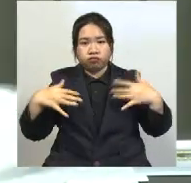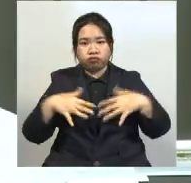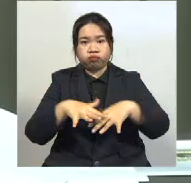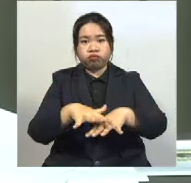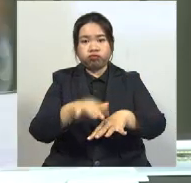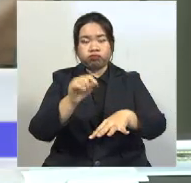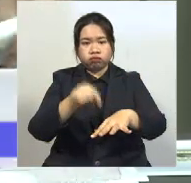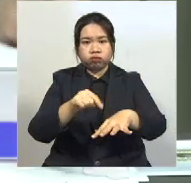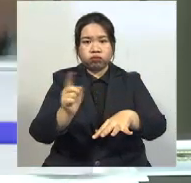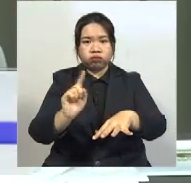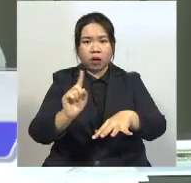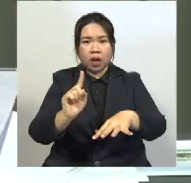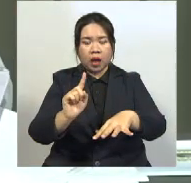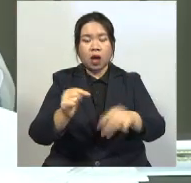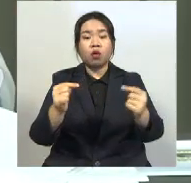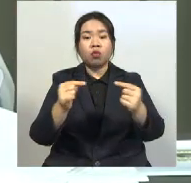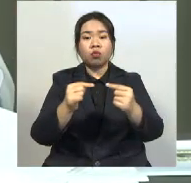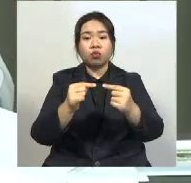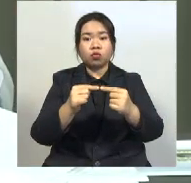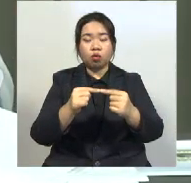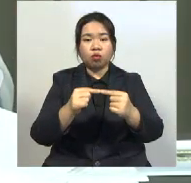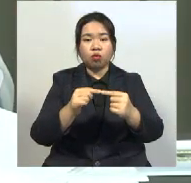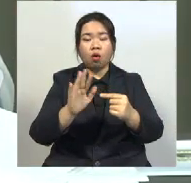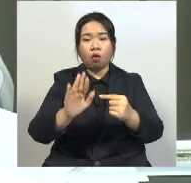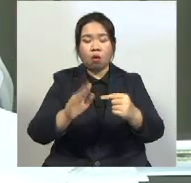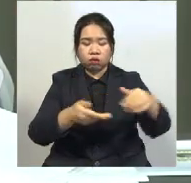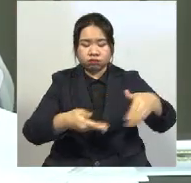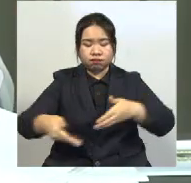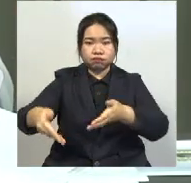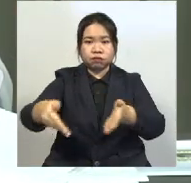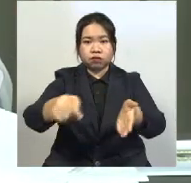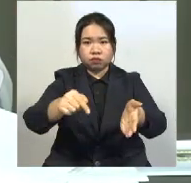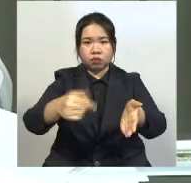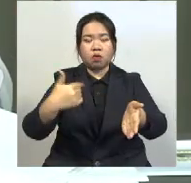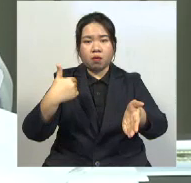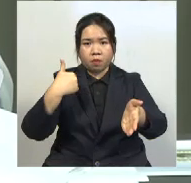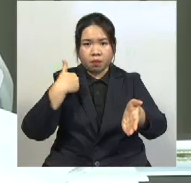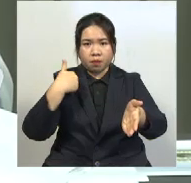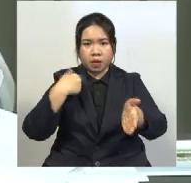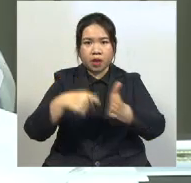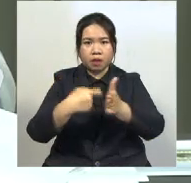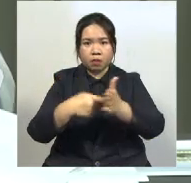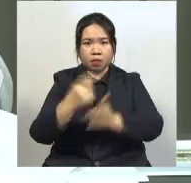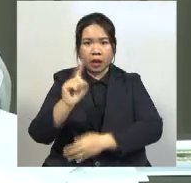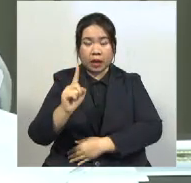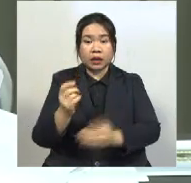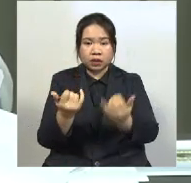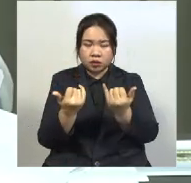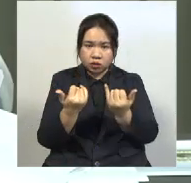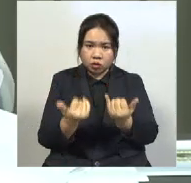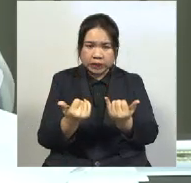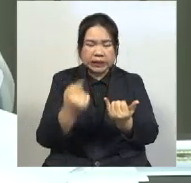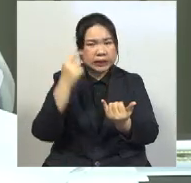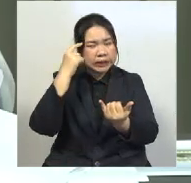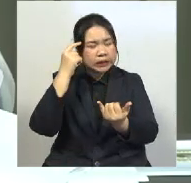ที่จะมาสู่ M7 นั้นนะครับด้วยเงื่อนไขในปัจจุบันและคาด